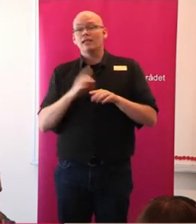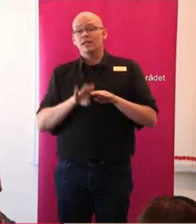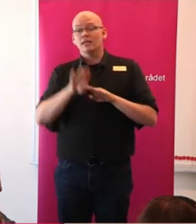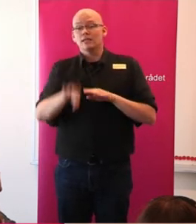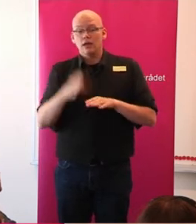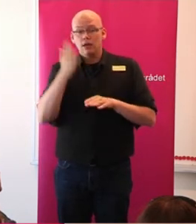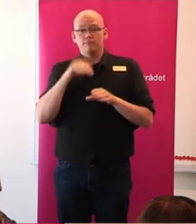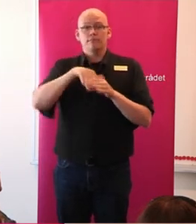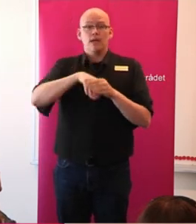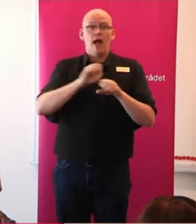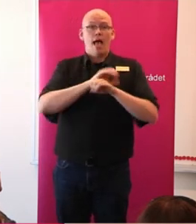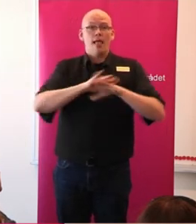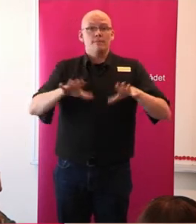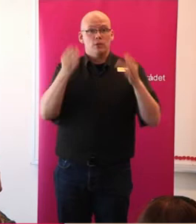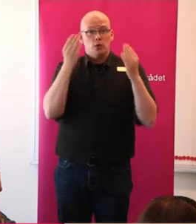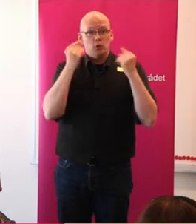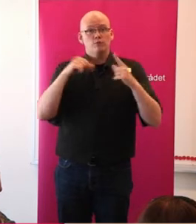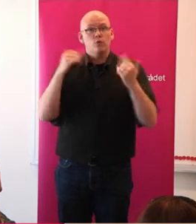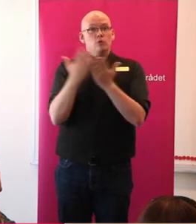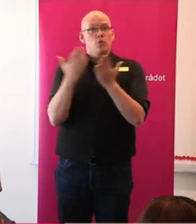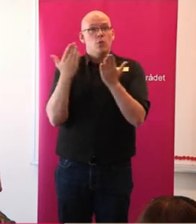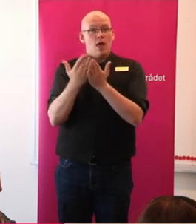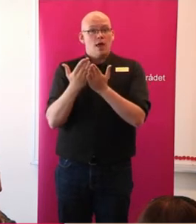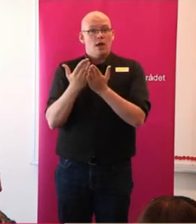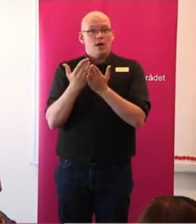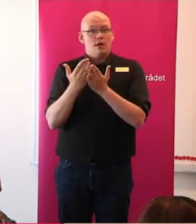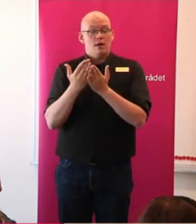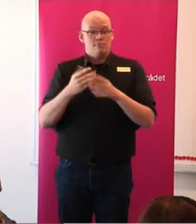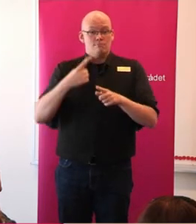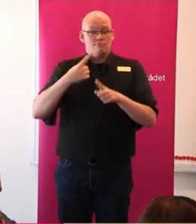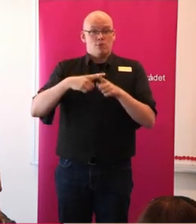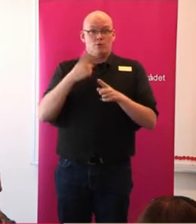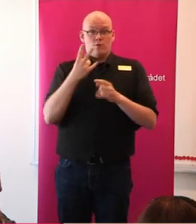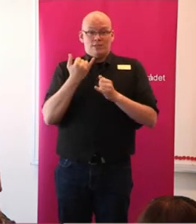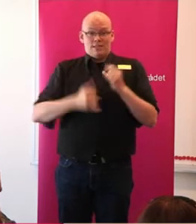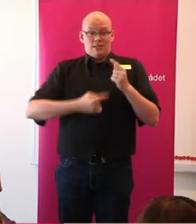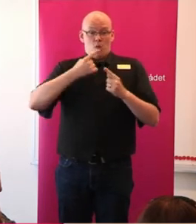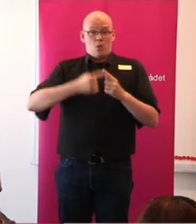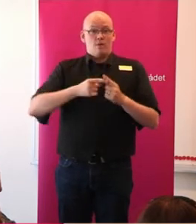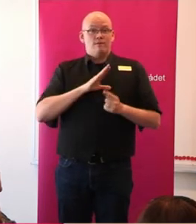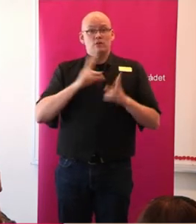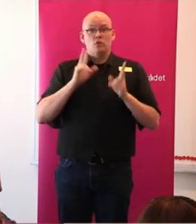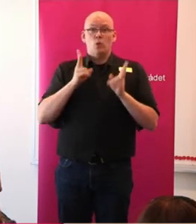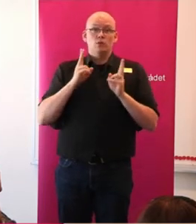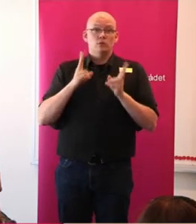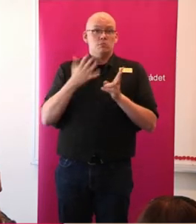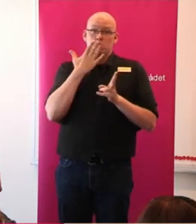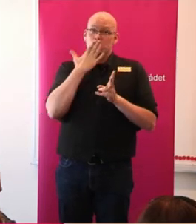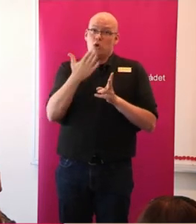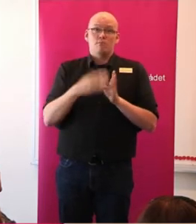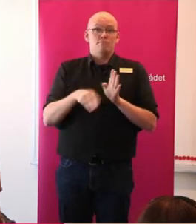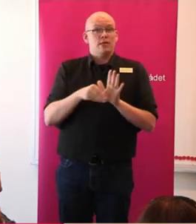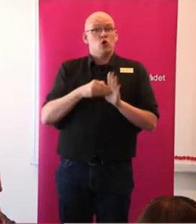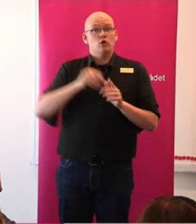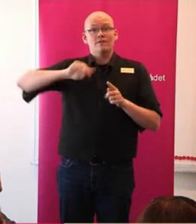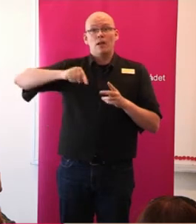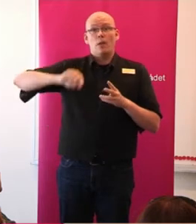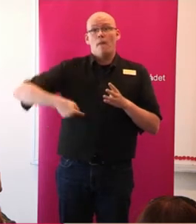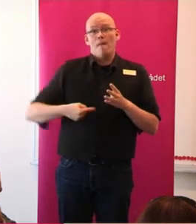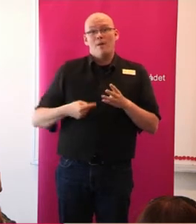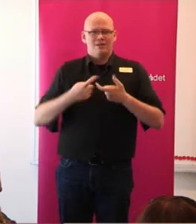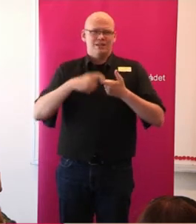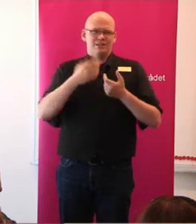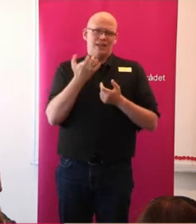på folkhögskola. Och dessutom har det ju de här två senaste åren funnits fördelaktiga bidragsvillkor, alltså när det